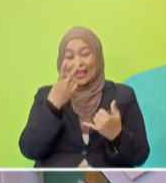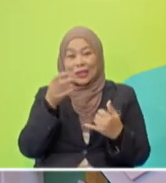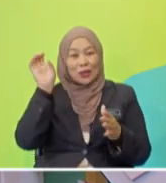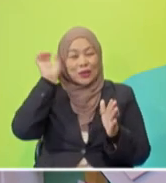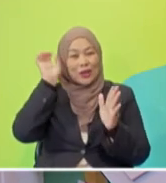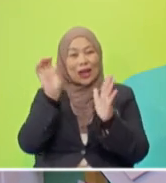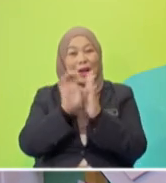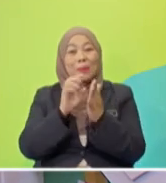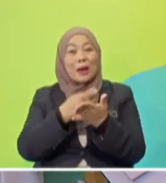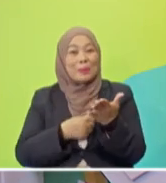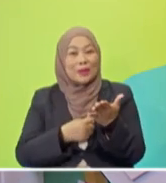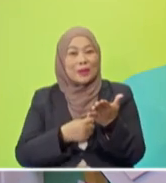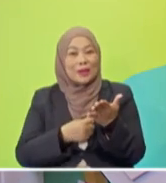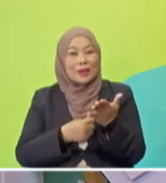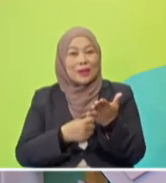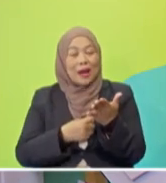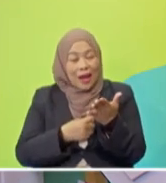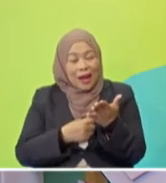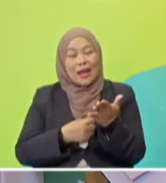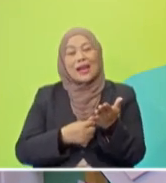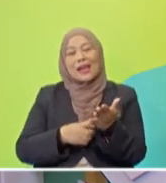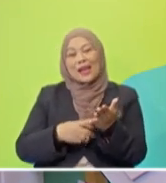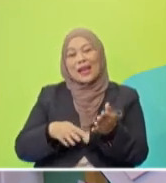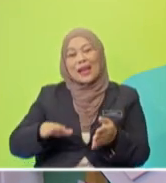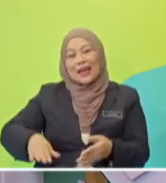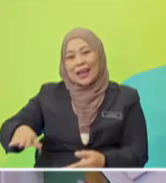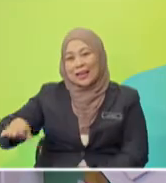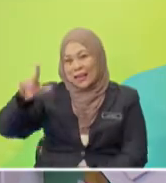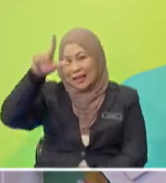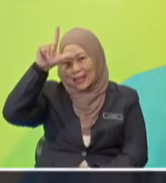kanak-kanak lelaki dan anak perempuan